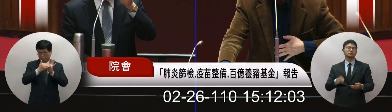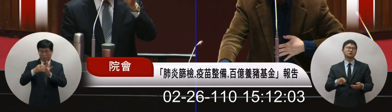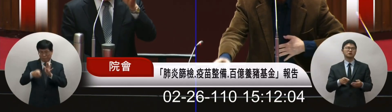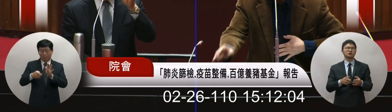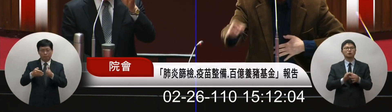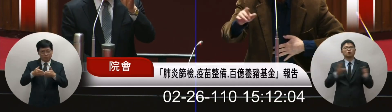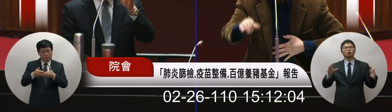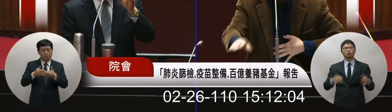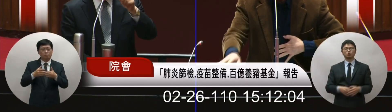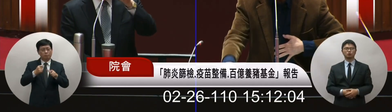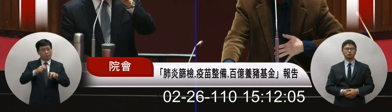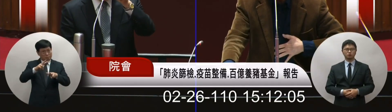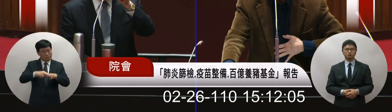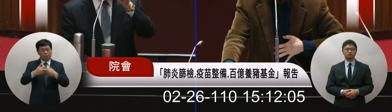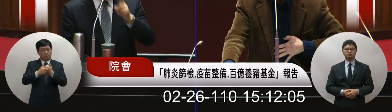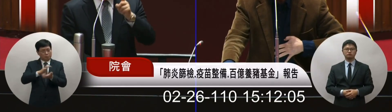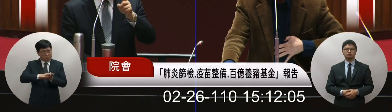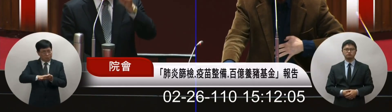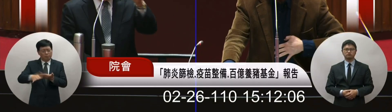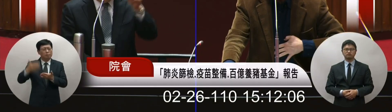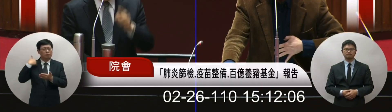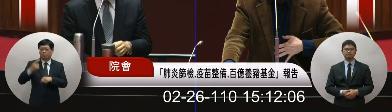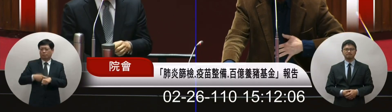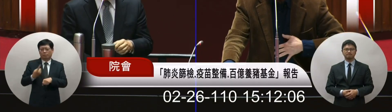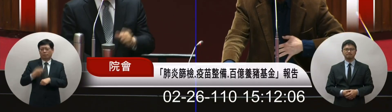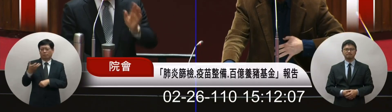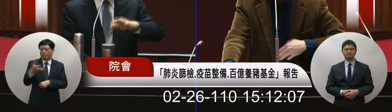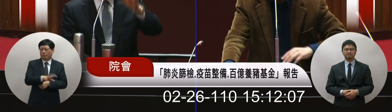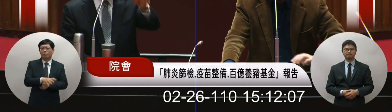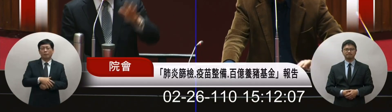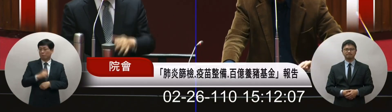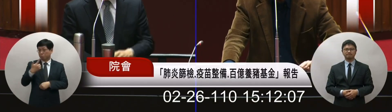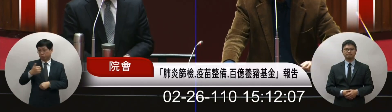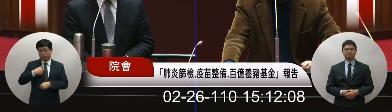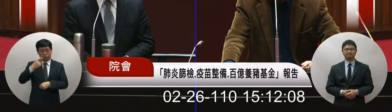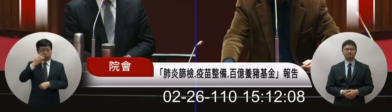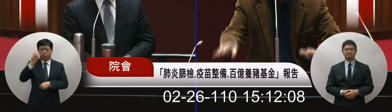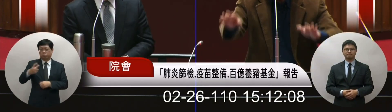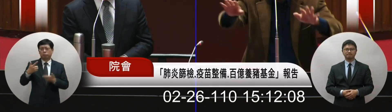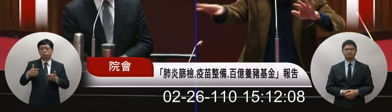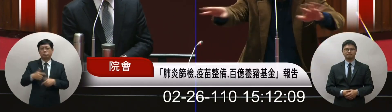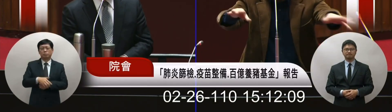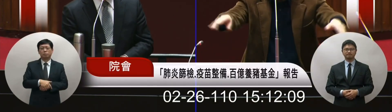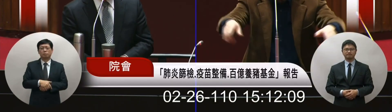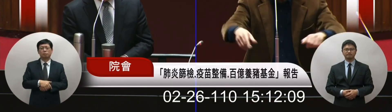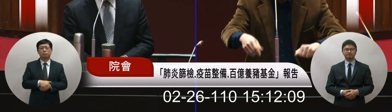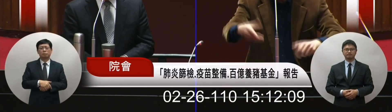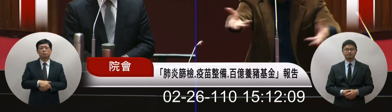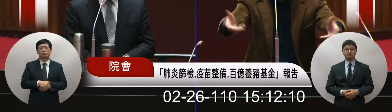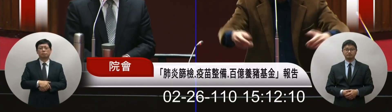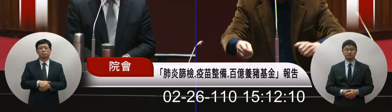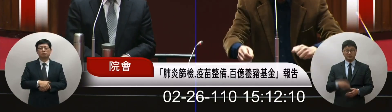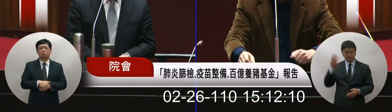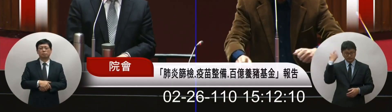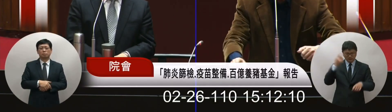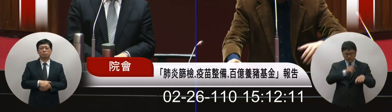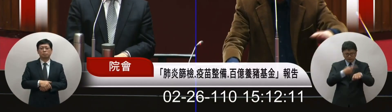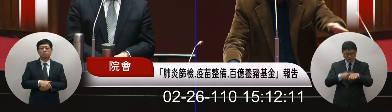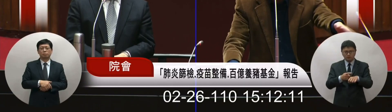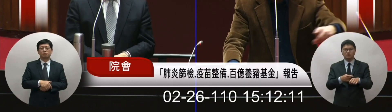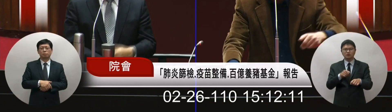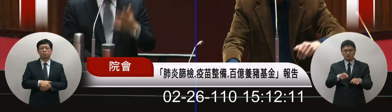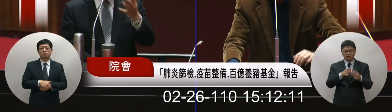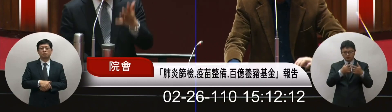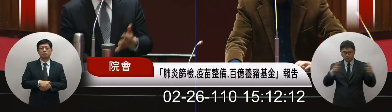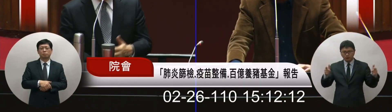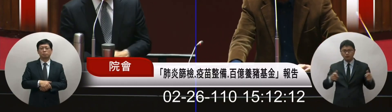公共卫生上一种惯例是都这样，并不是歧视它， 惯例就好几种啊 ，SARS 就不是以地区